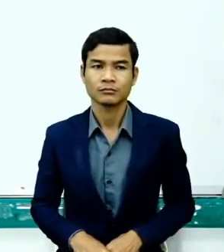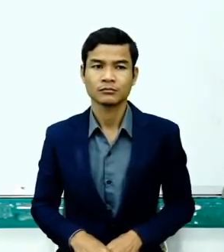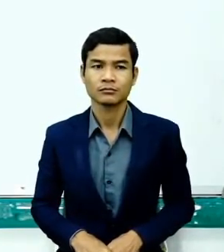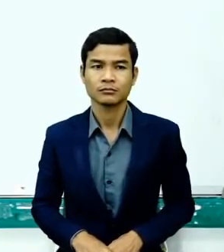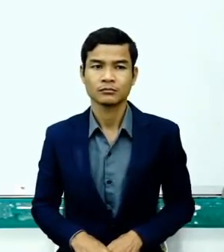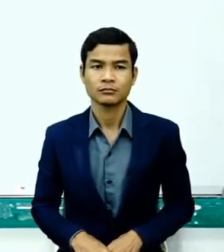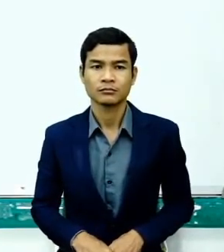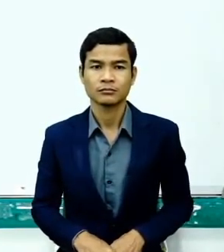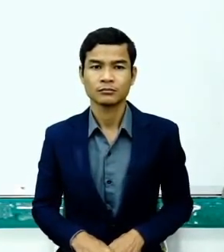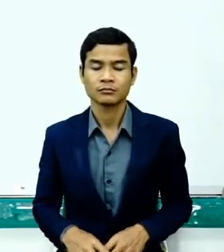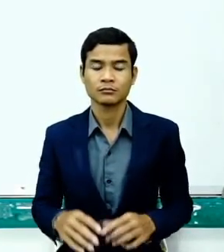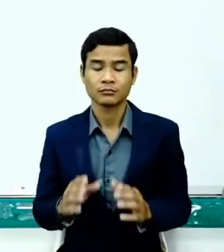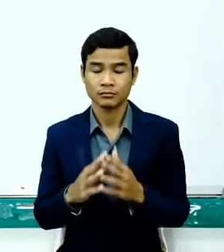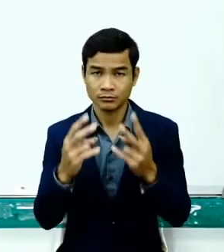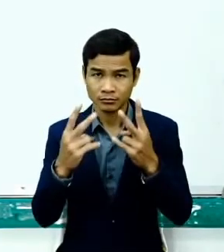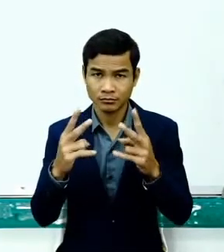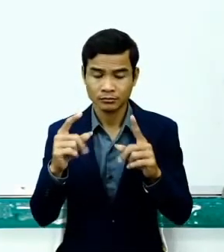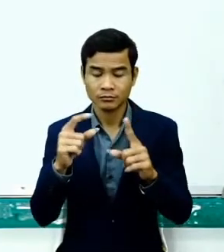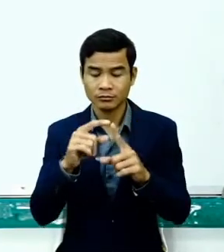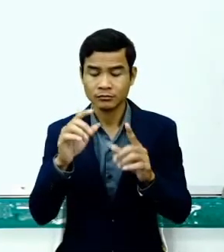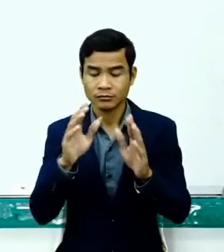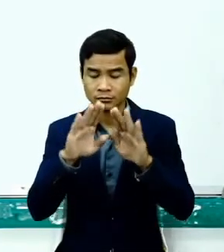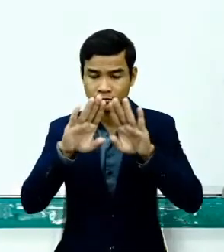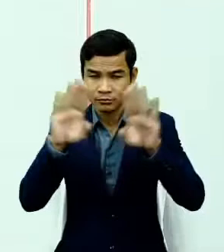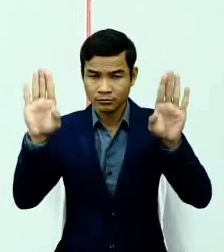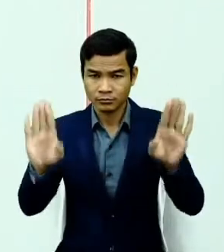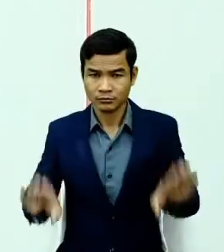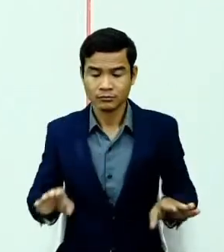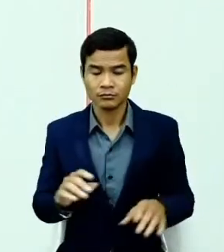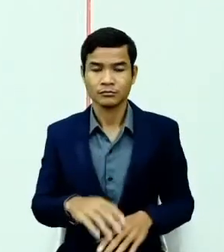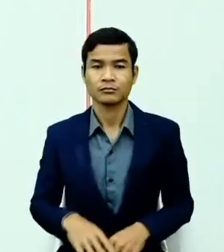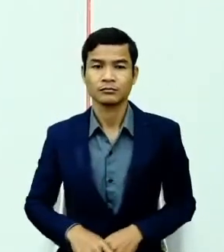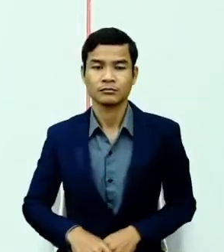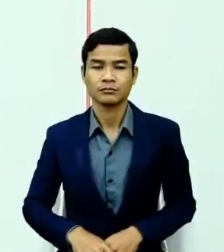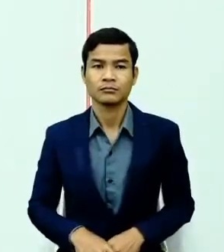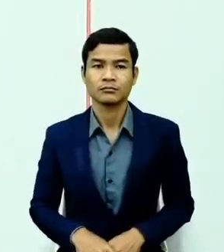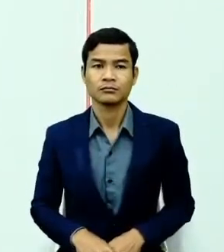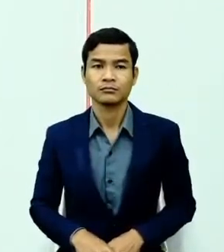ចាកូនបានមកក្តារខៀនមកគឺការអានព្យាង្គ